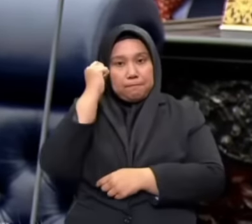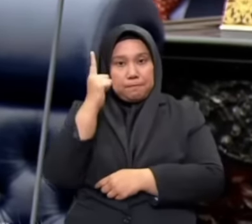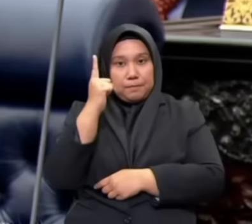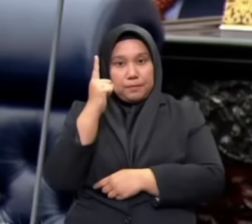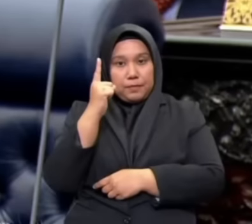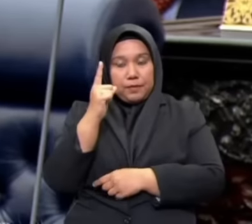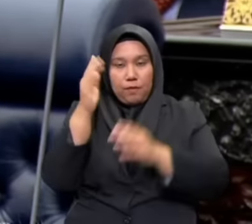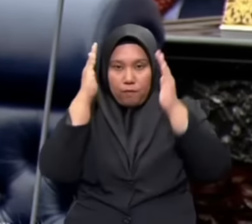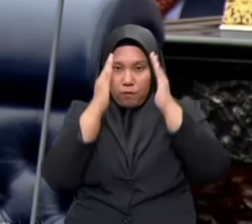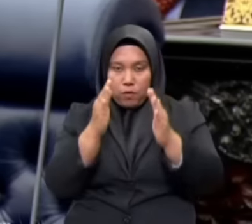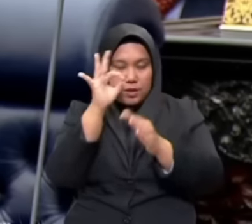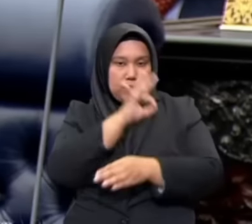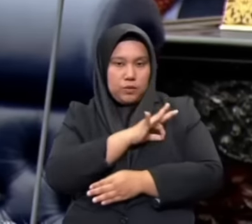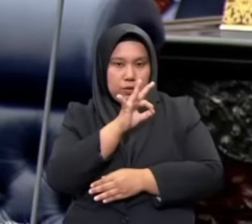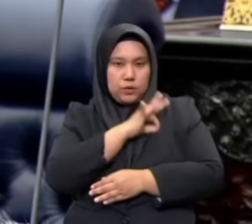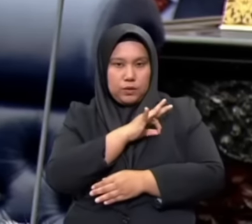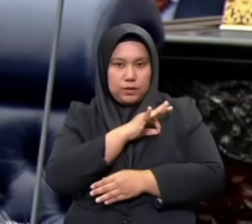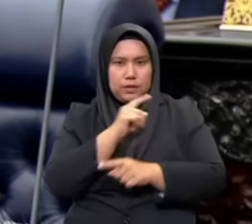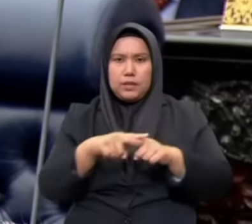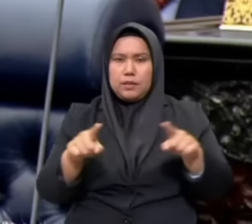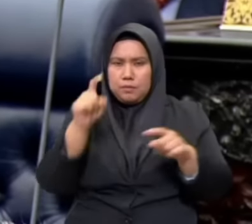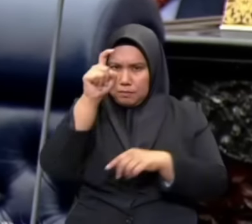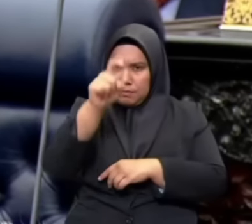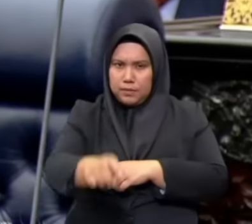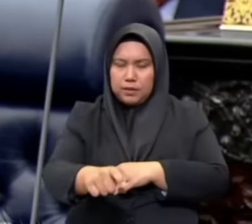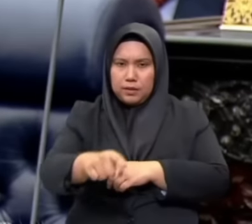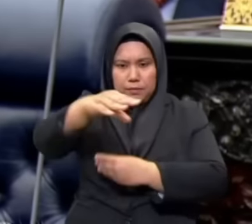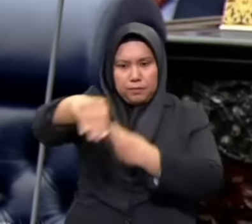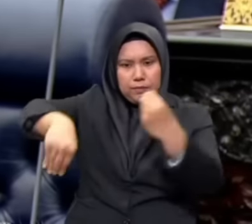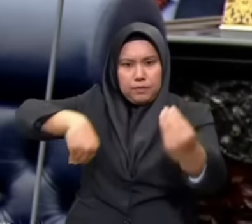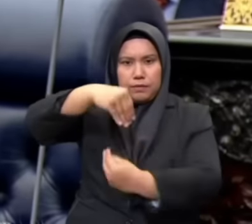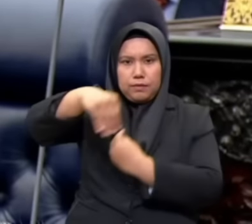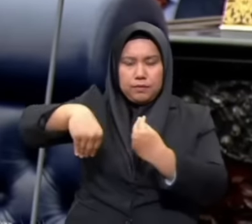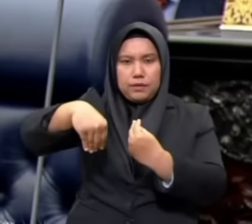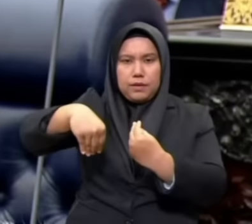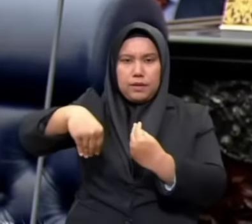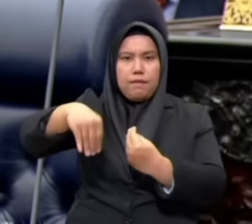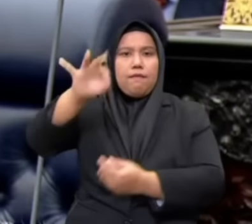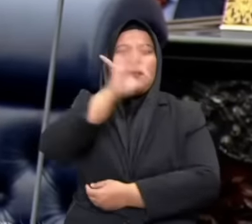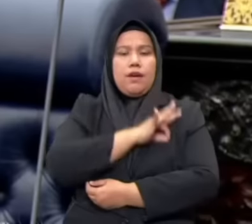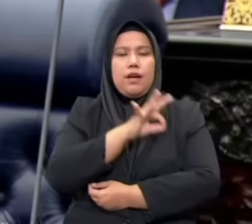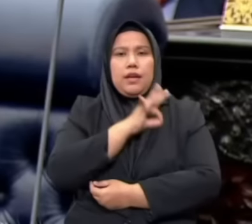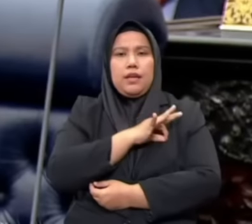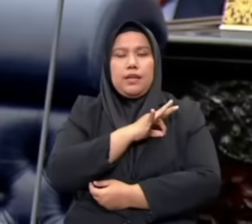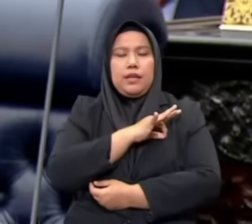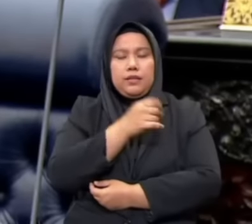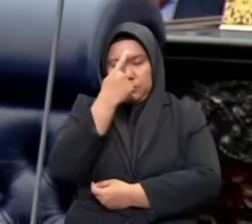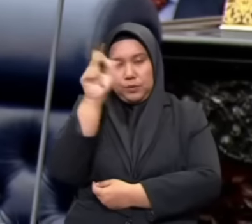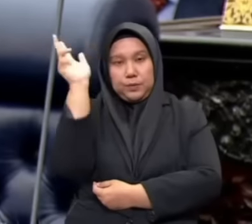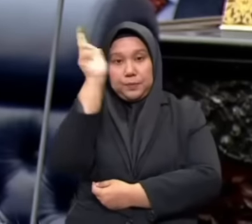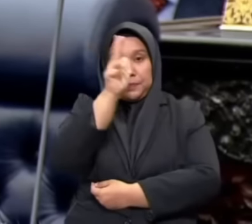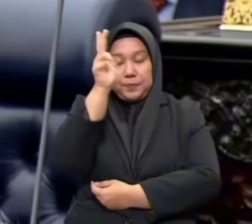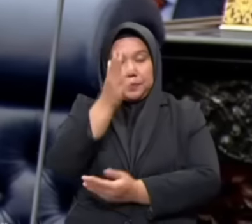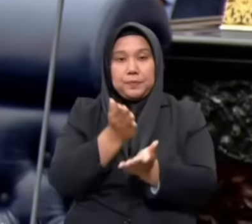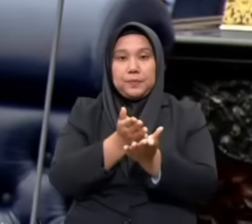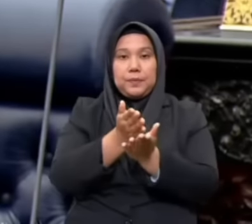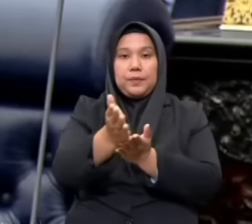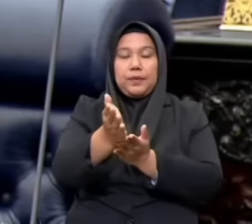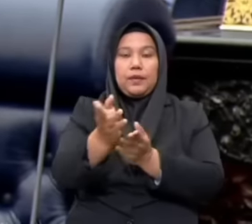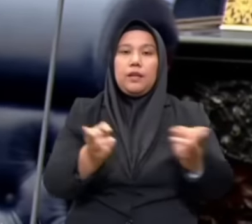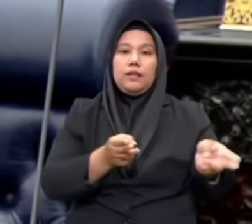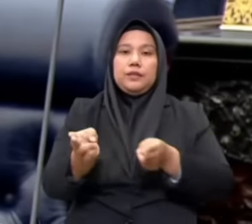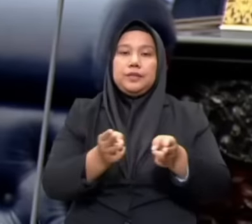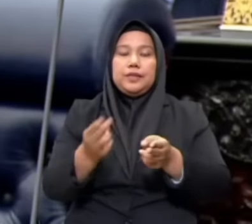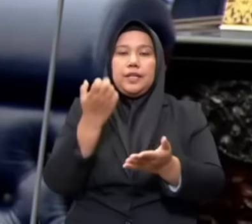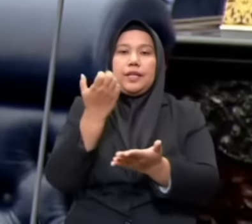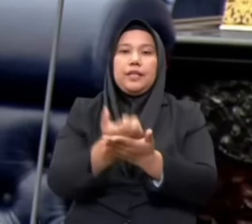kepada keuntungan, tetapi mesti juga memberi pulangan dividen kepada kerajaan melalui usaha